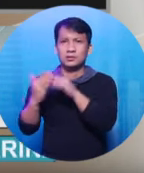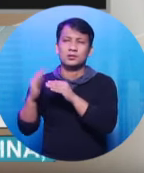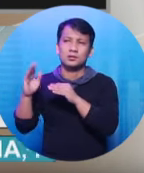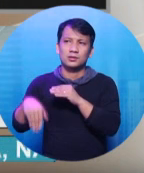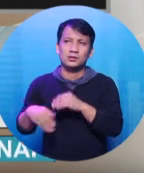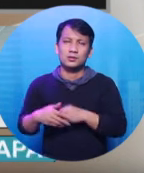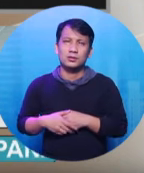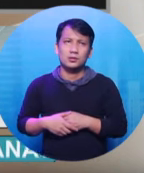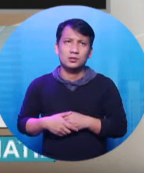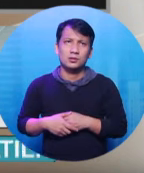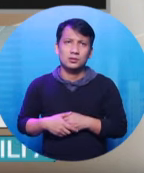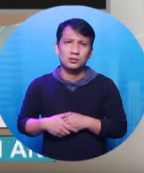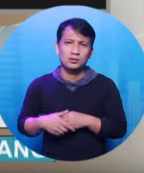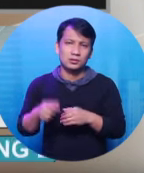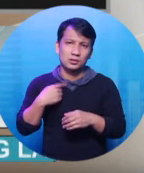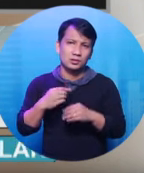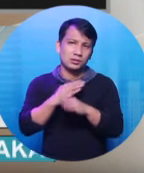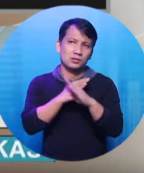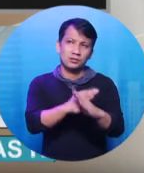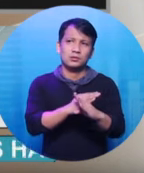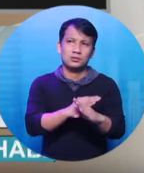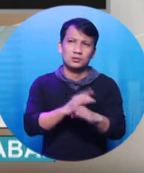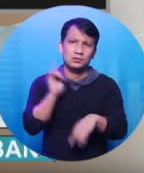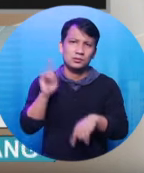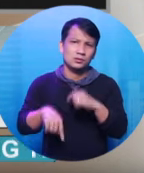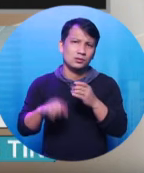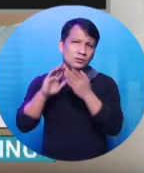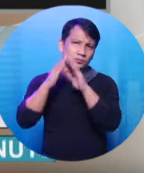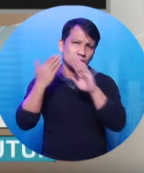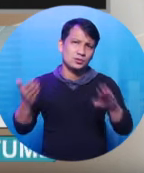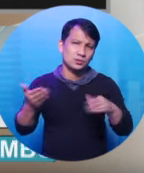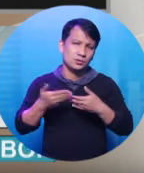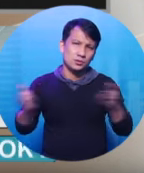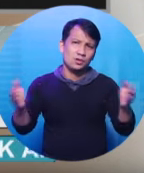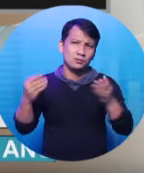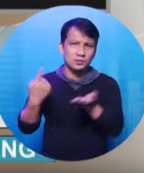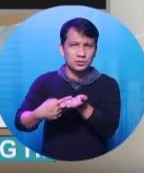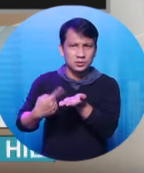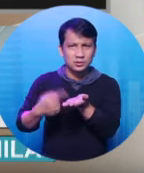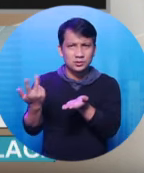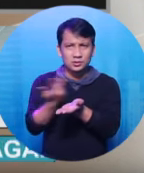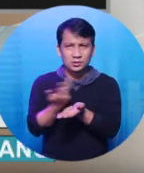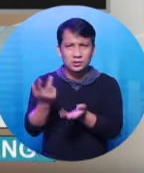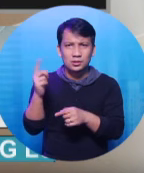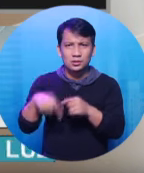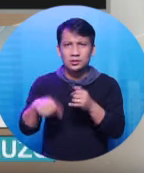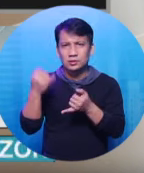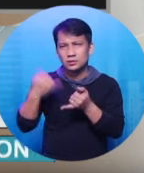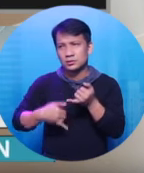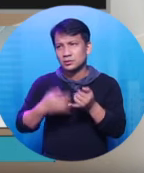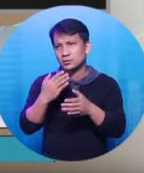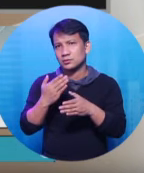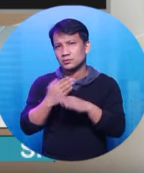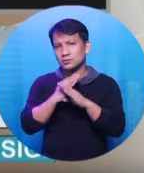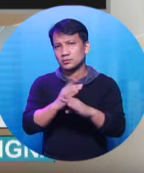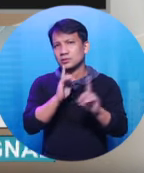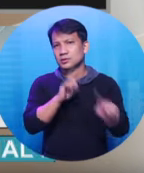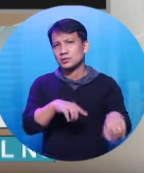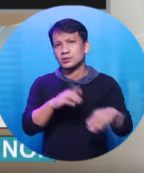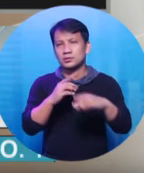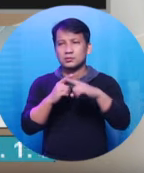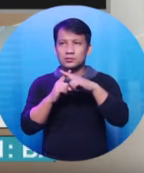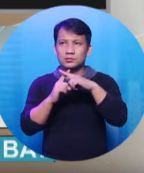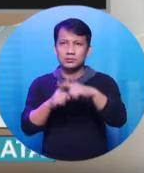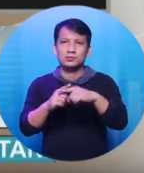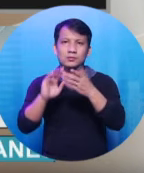Parang... I block her na kasi parang gusto ko ng peace of mind. So after that conversation, after my last reply, I block her na kasi ayoko na nga. Parang